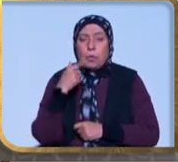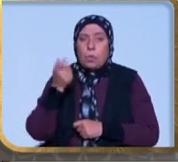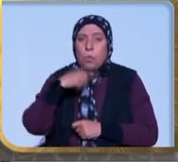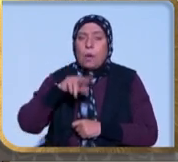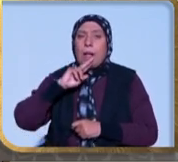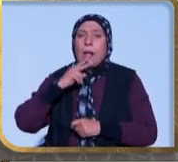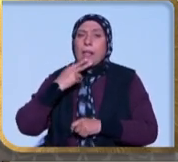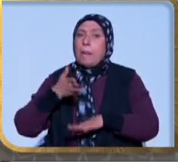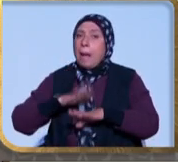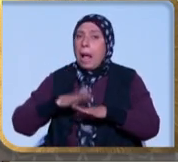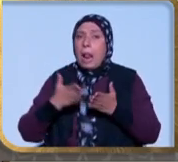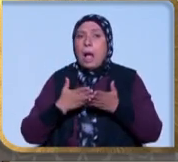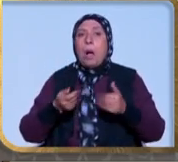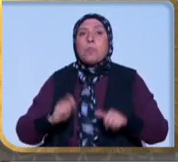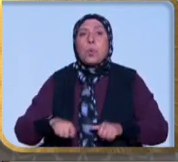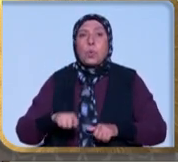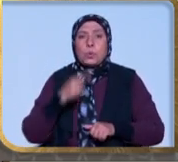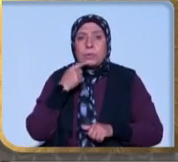وكذب موسى